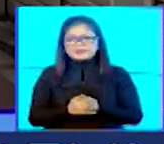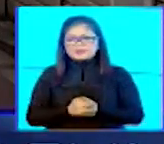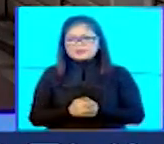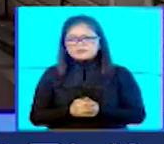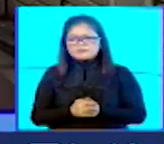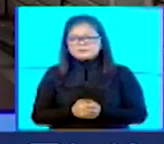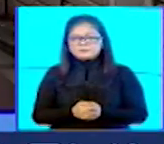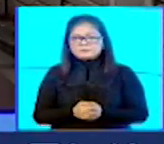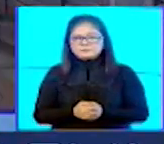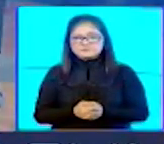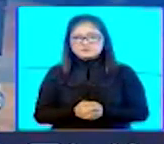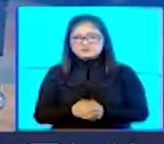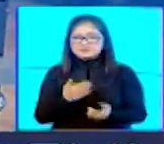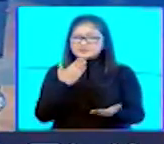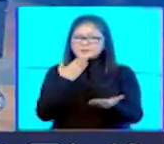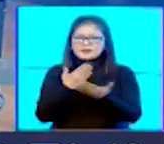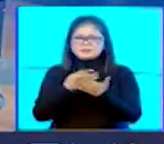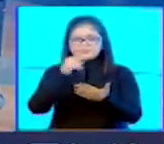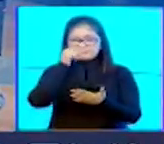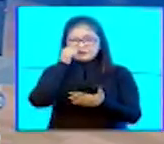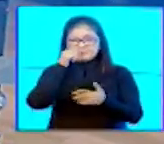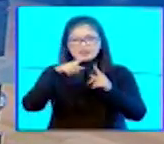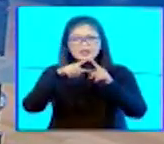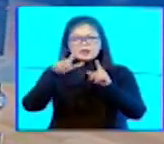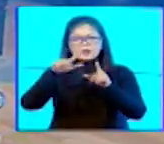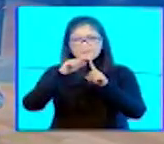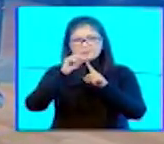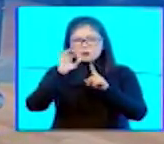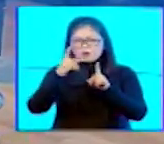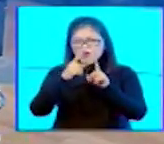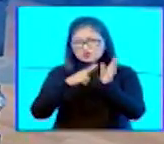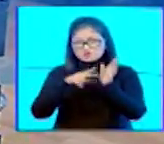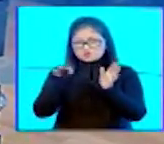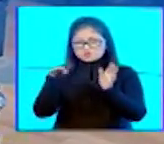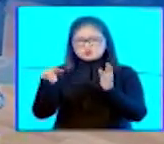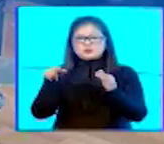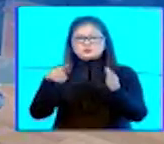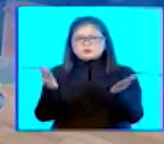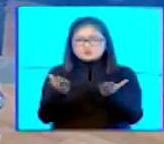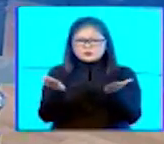terima kasih Pak Alfonso Hidayat, Ketua Umum Asosiasi Pengelola Pusat Perbelanjaan Indonesia atau APPBI atas